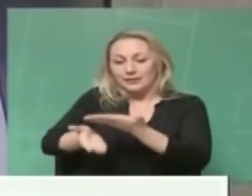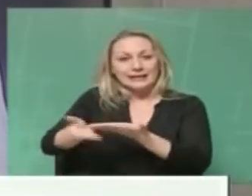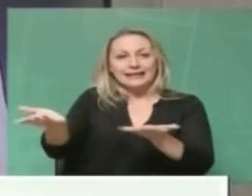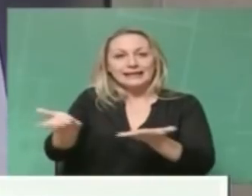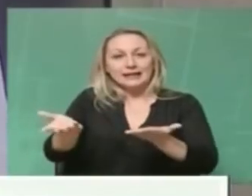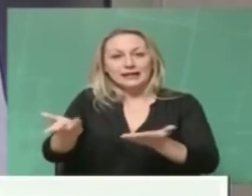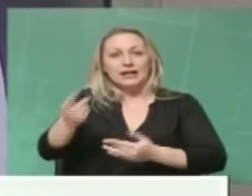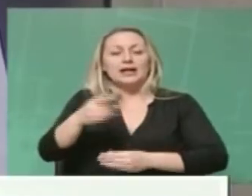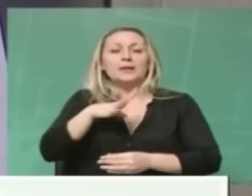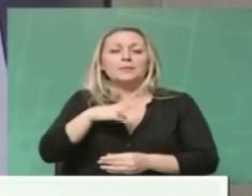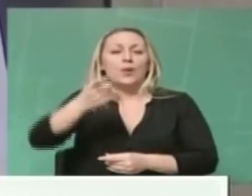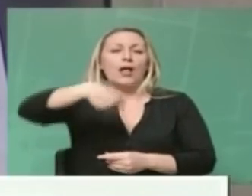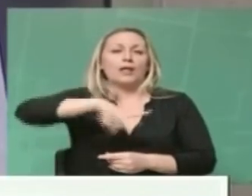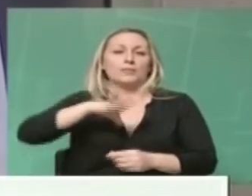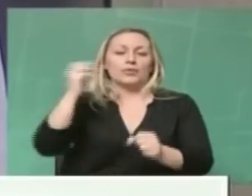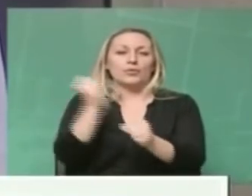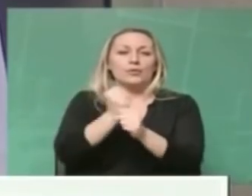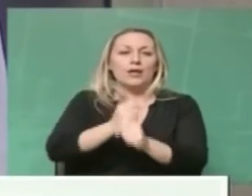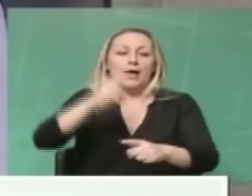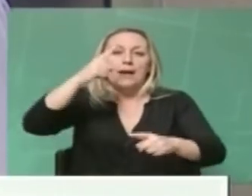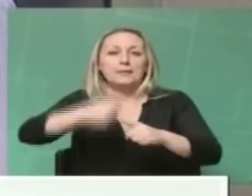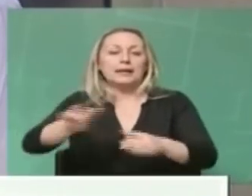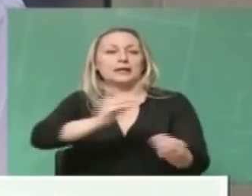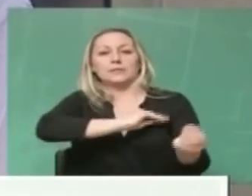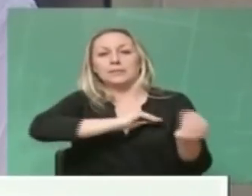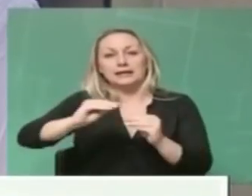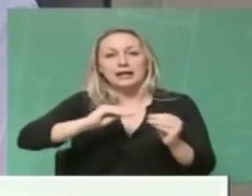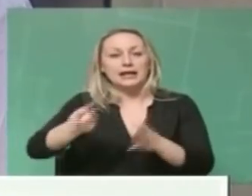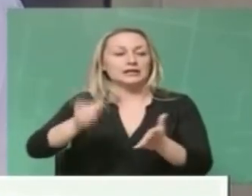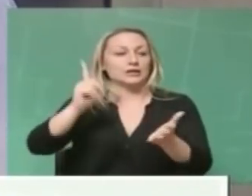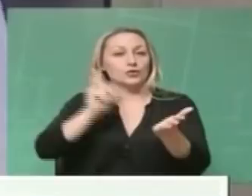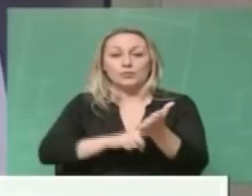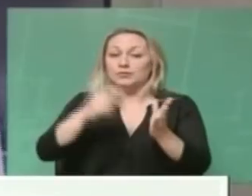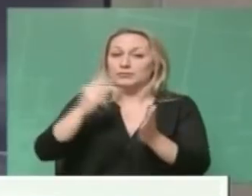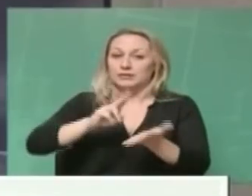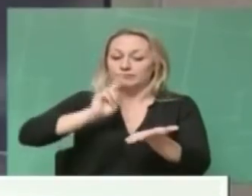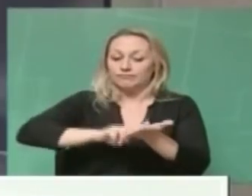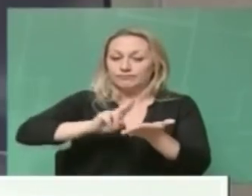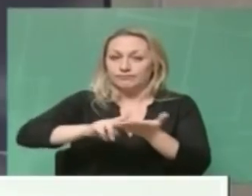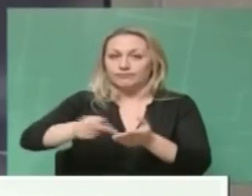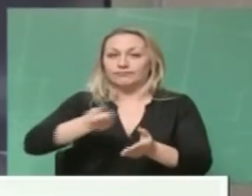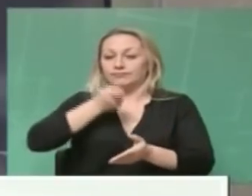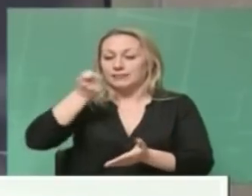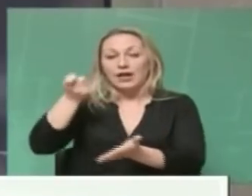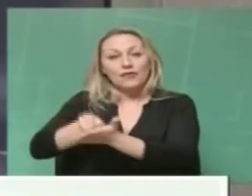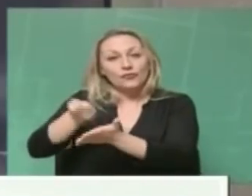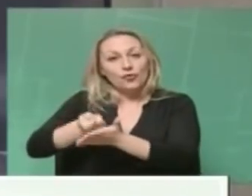εμείς, εργαζόμενοι άνθρωποι, άνθρωποι του λαού, είναι μετανάστες, νόμιμοι, πληρώνουν κανονικότατα